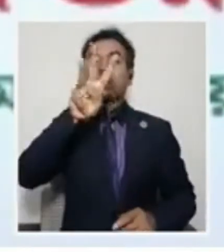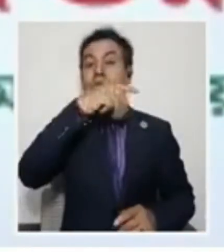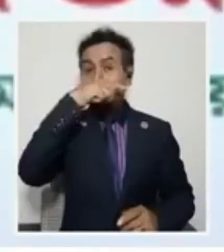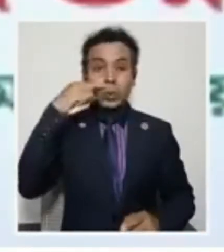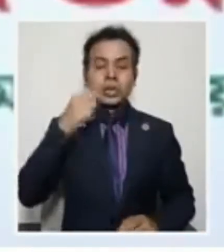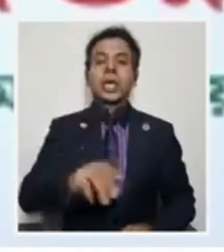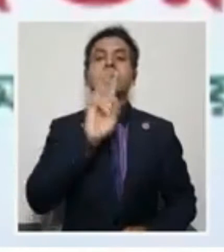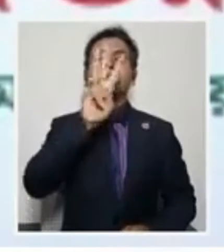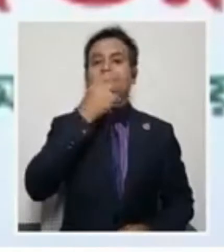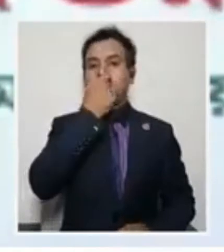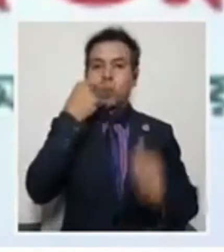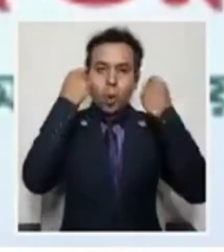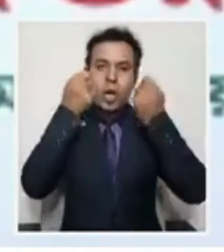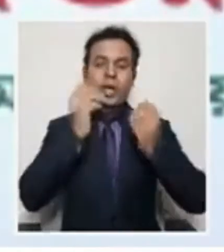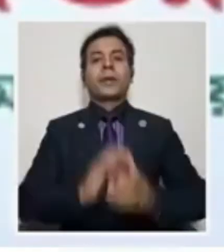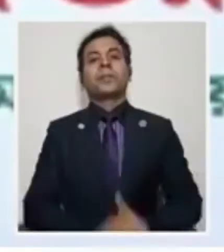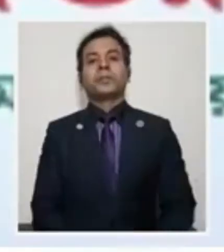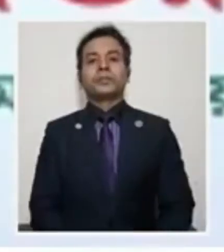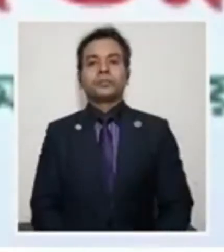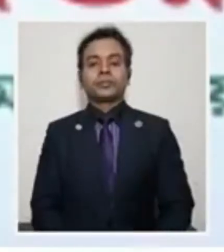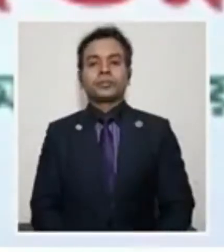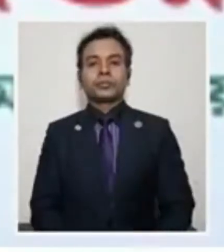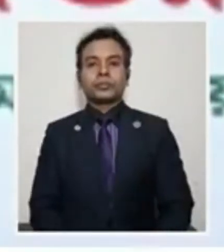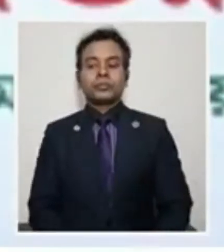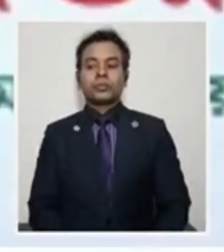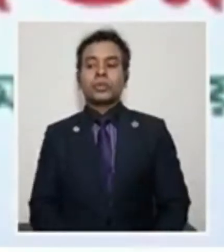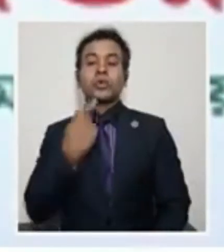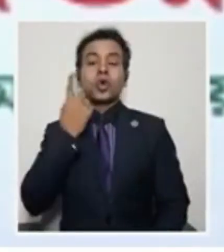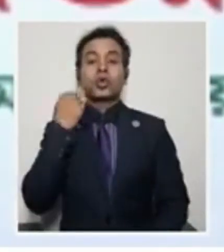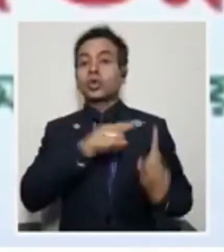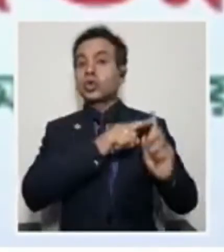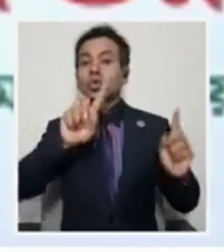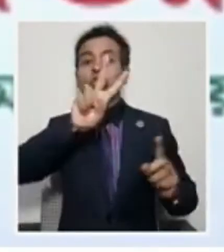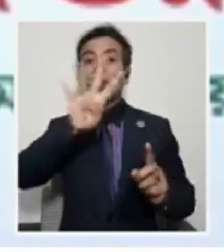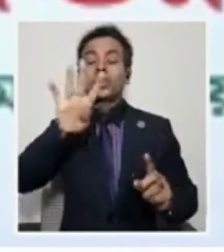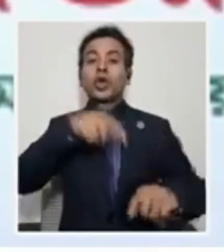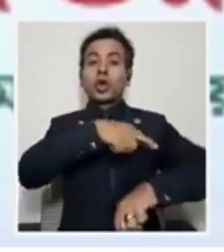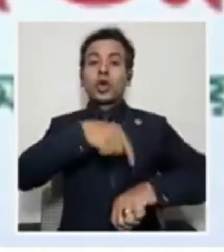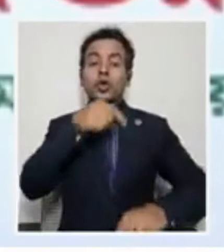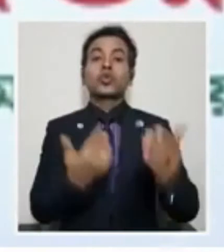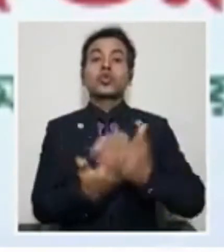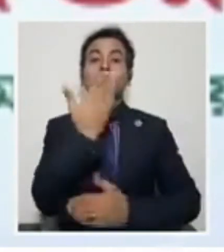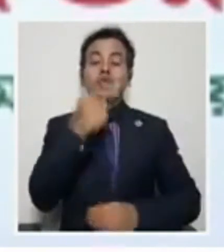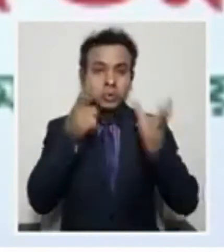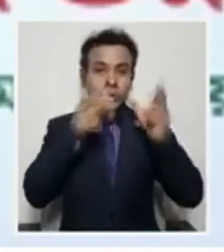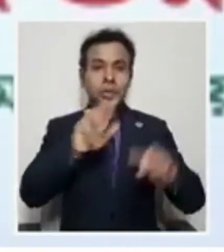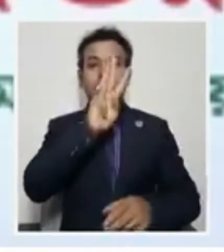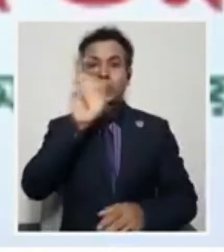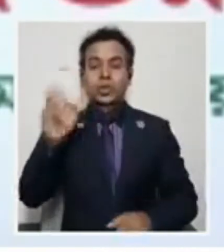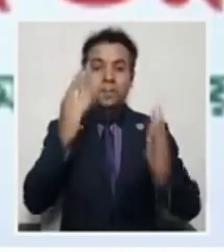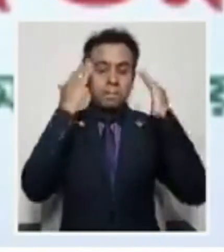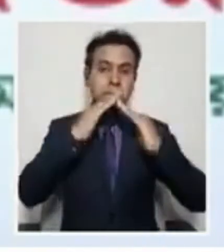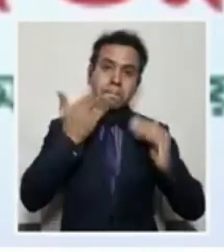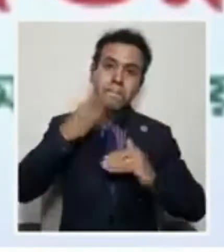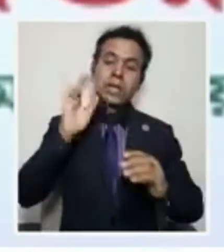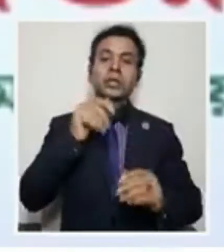গত 24 ঘন্টা আইসোলেশনে নতুন করে এসেছেন 300 জন, ছাড় পেয়েছেন 100 জন। বর্তমানে আইসোলেশনে আছেন 3,816 জন, এ